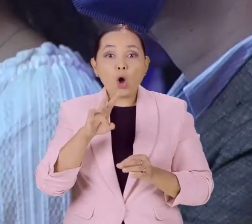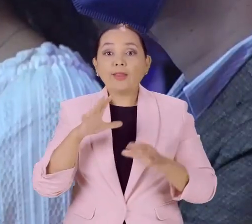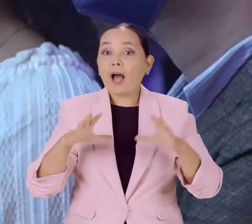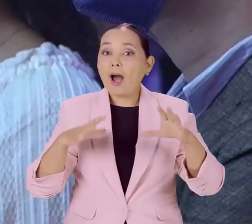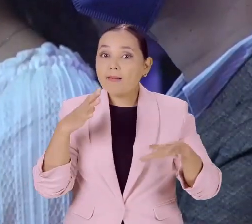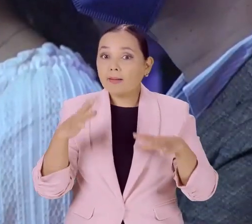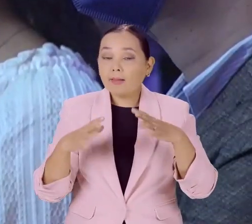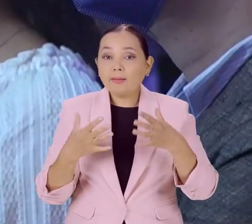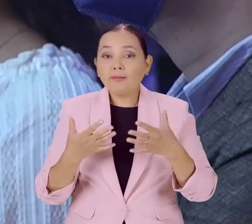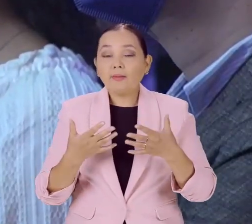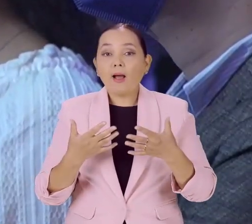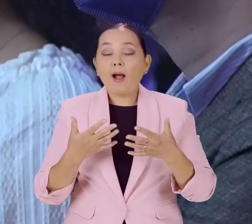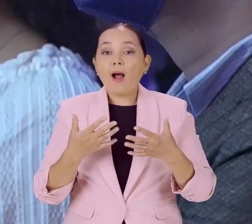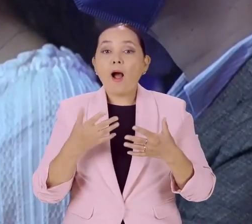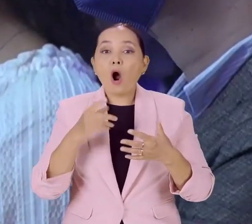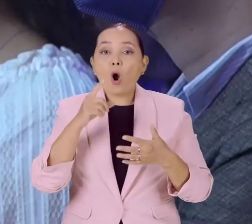harakatini